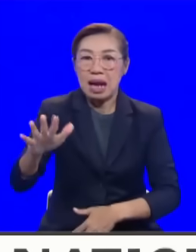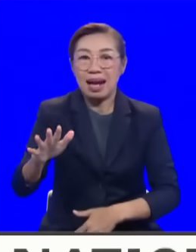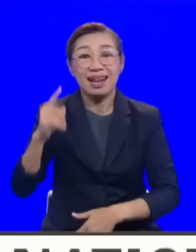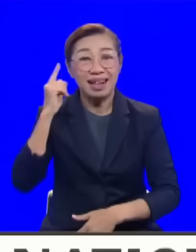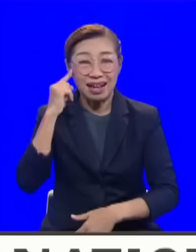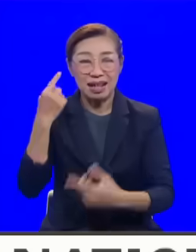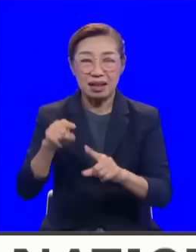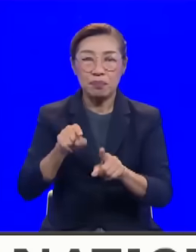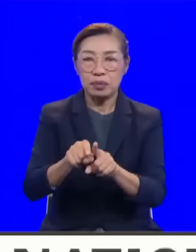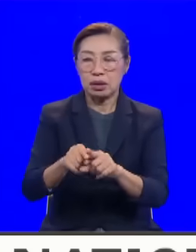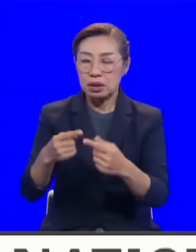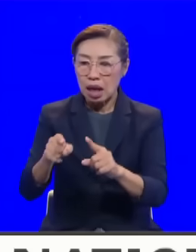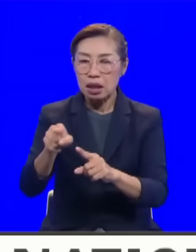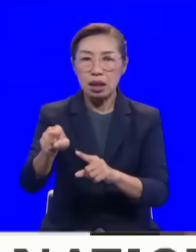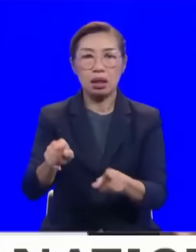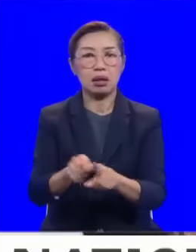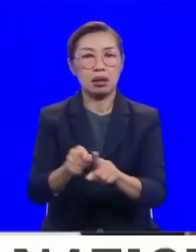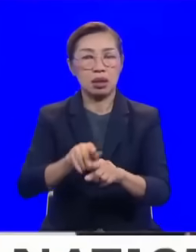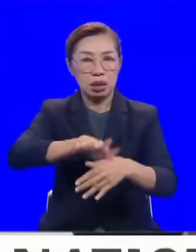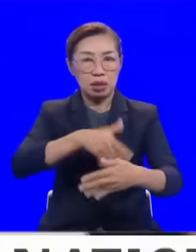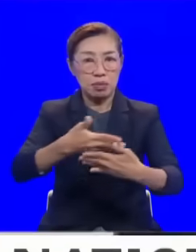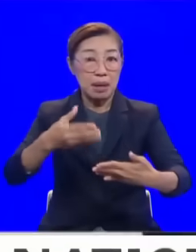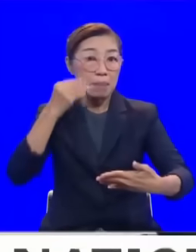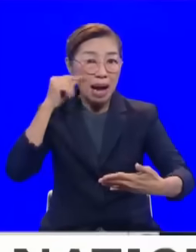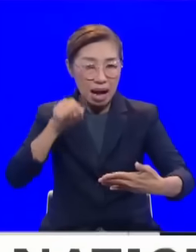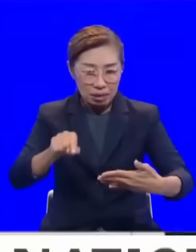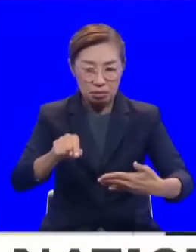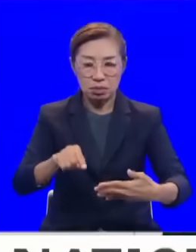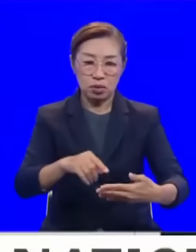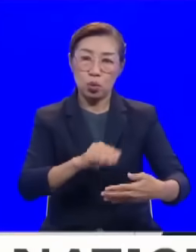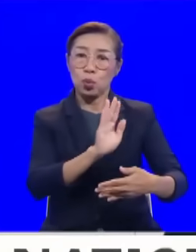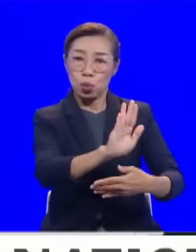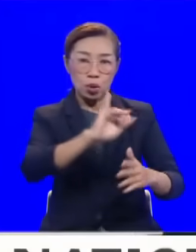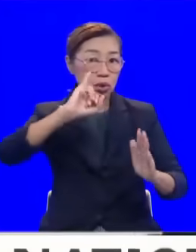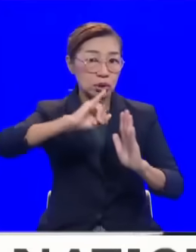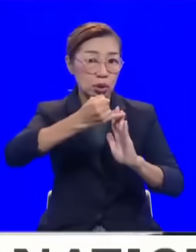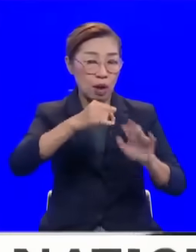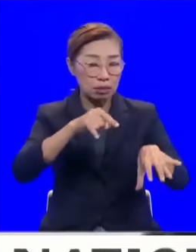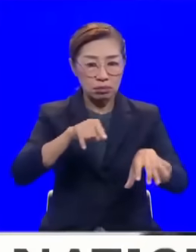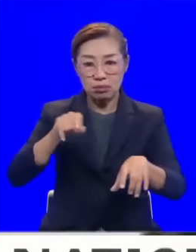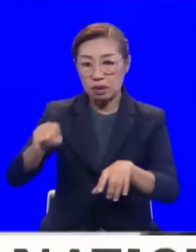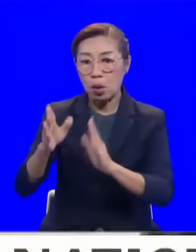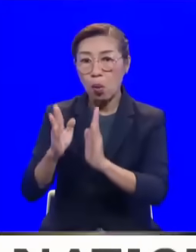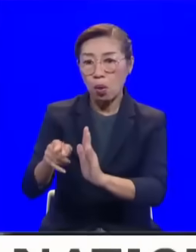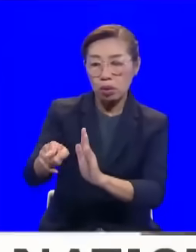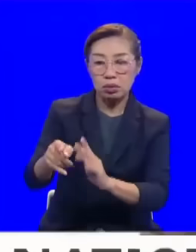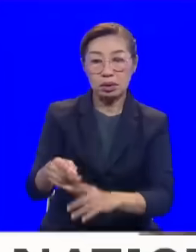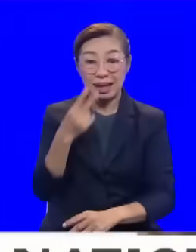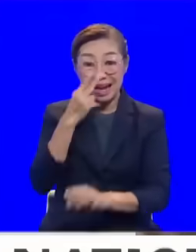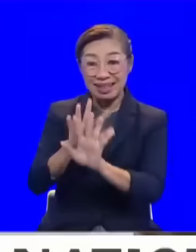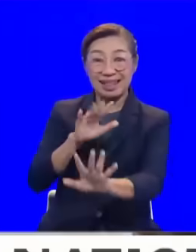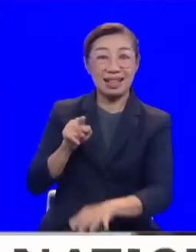อยู่ในพื้นที่นี้แต่ไม่ตรงกับทะเบียนบ้านไม่ได้นะ อ ันนี้เห็นทีมงานบอกเป็นภาพคนไปขอย้ายทะเบียนกัน